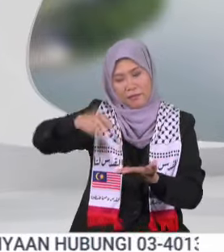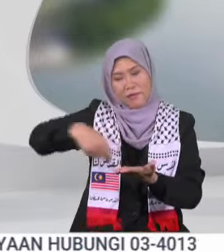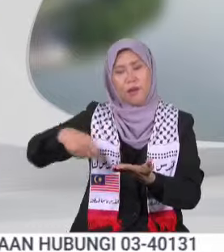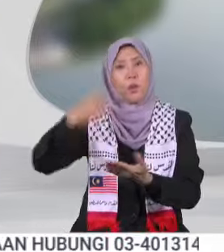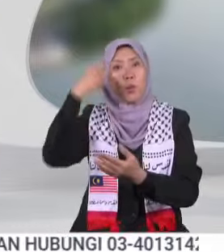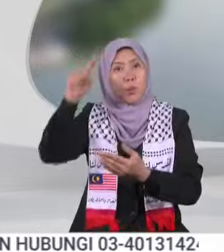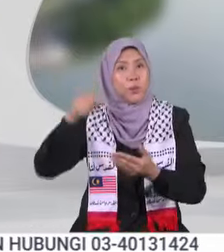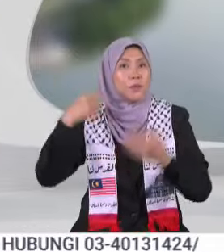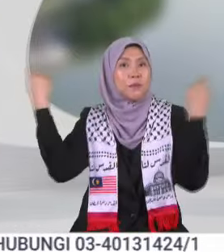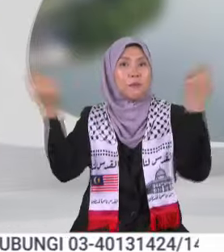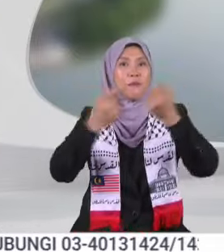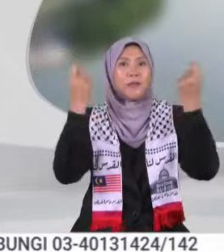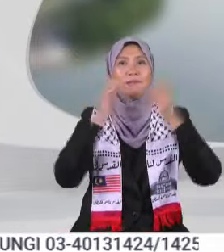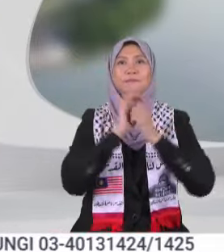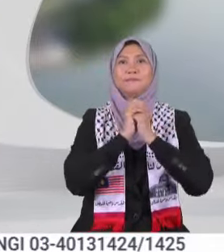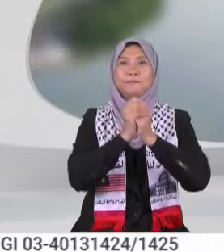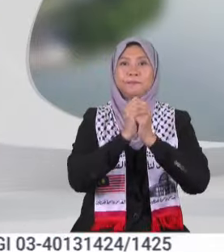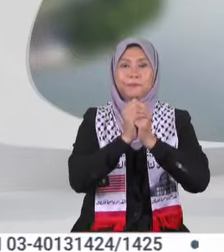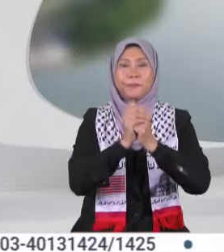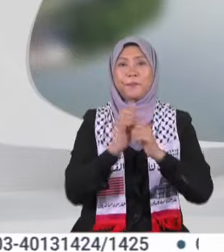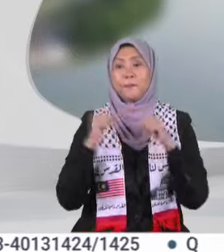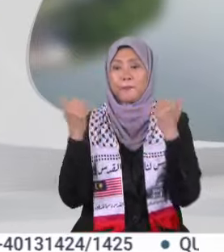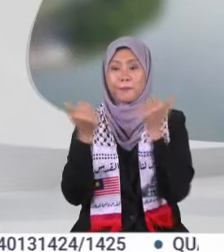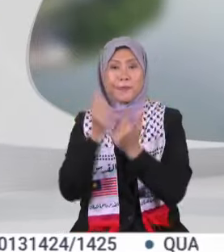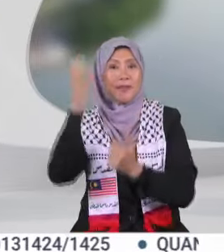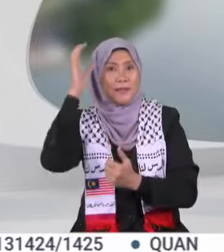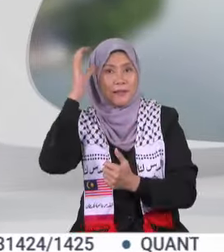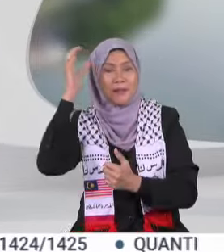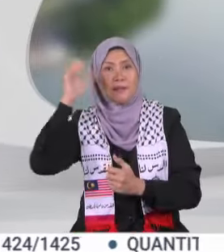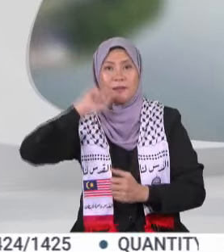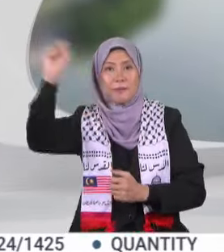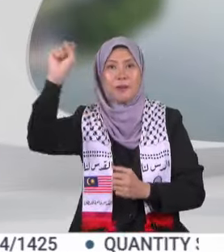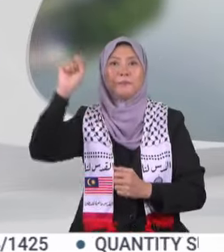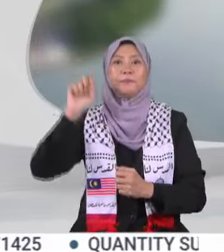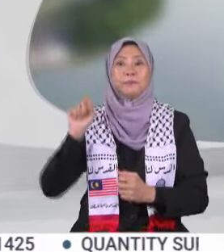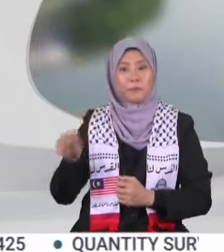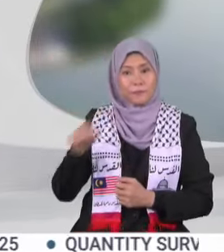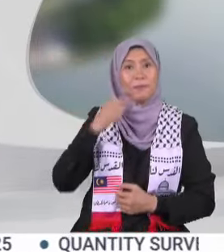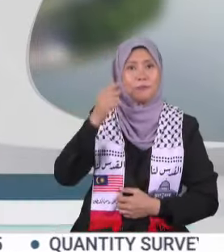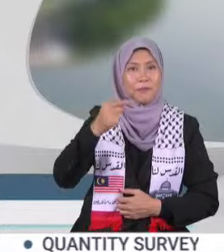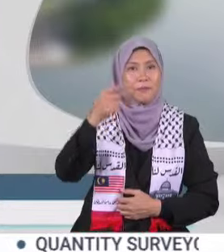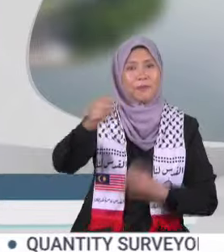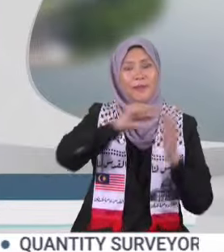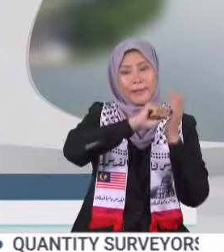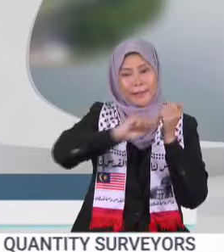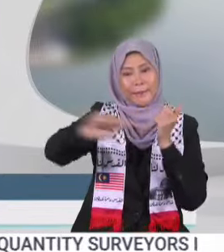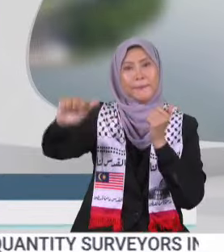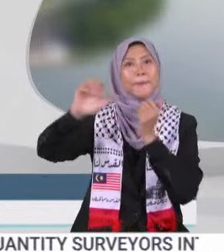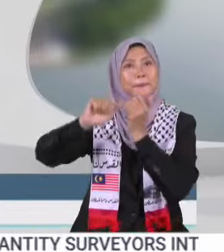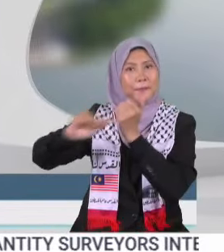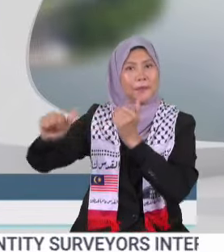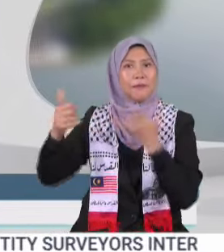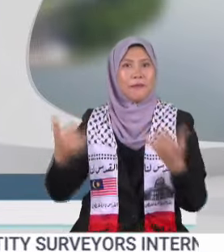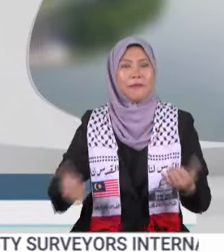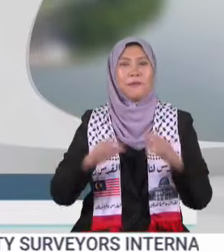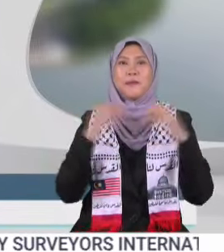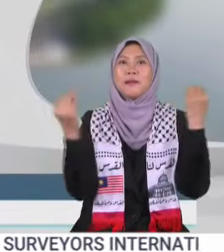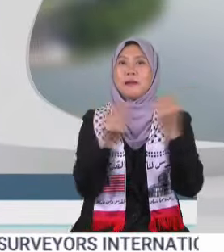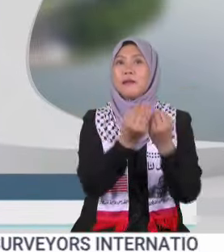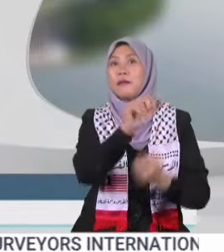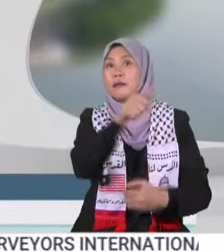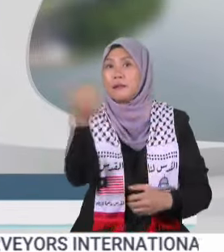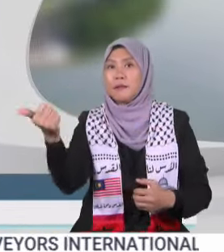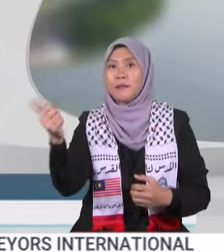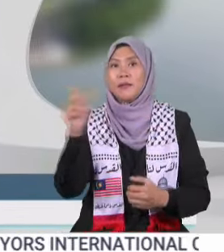baharu Cina presiden pertuuh persatuan Cina Sabah Tan Sri TC Goh berkata kempen kali ini terut disertai masyarakat lain